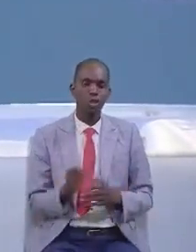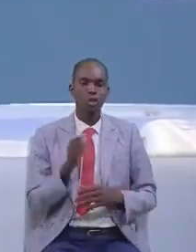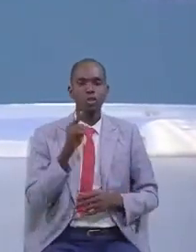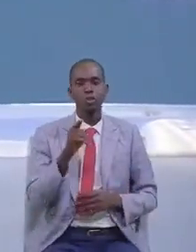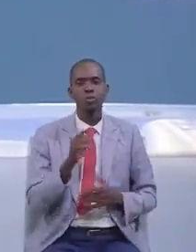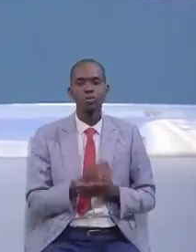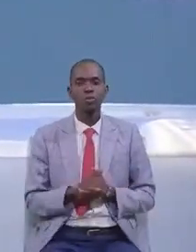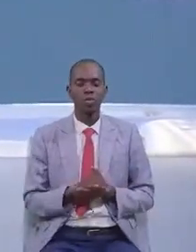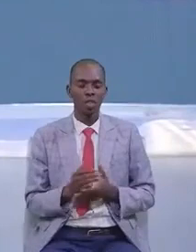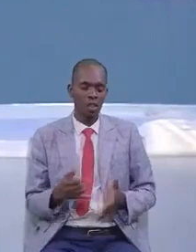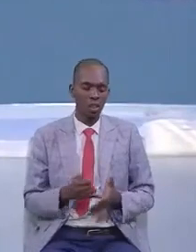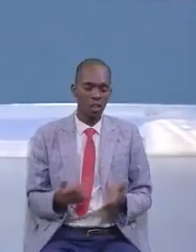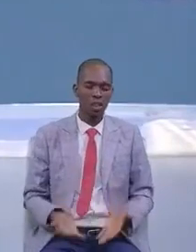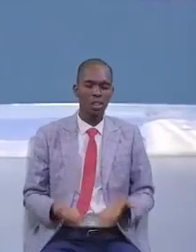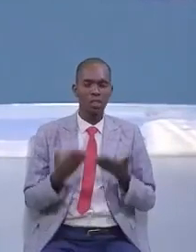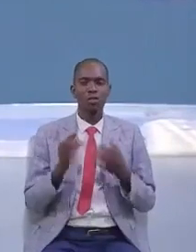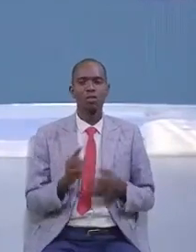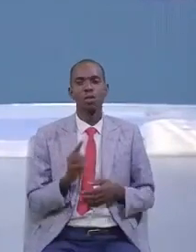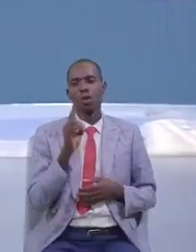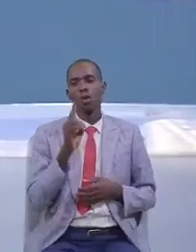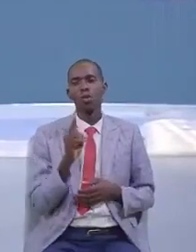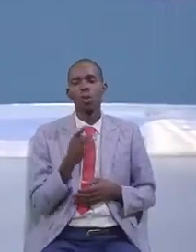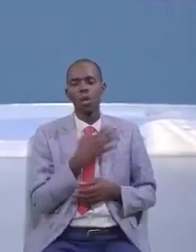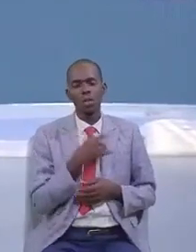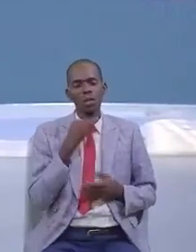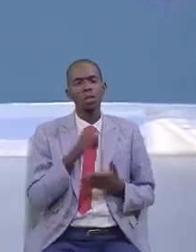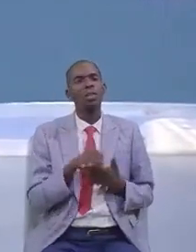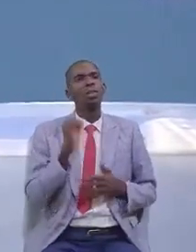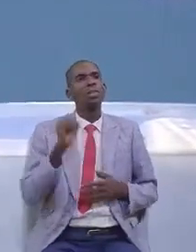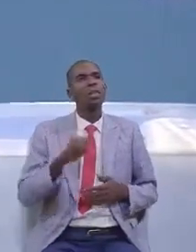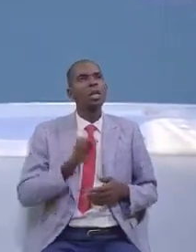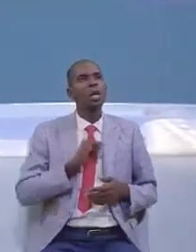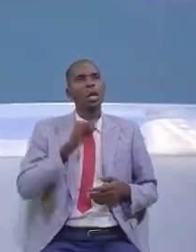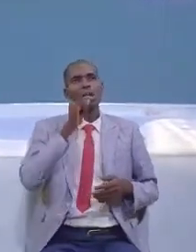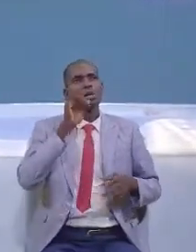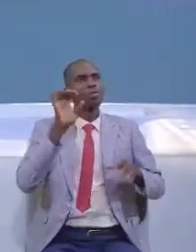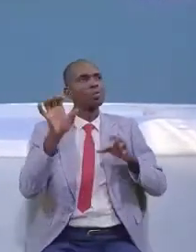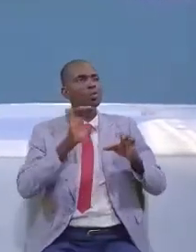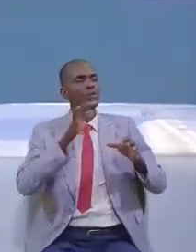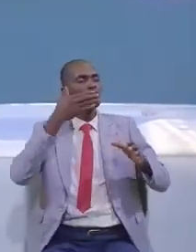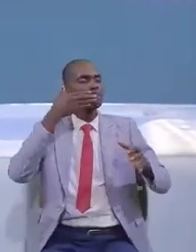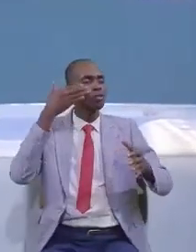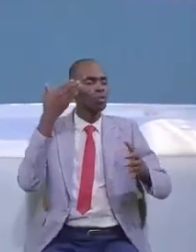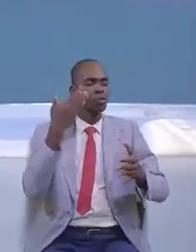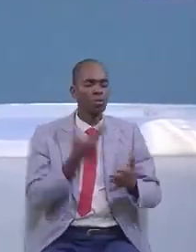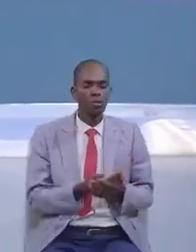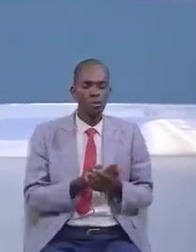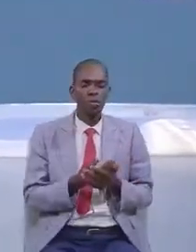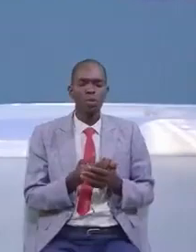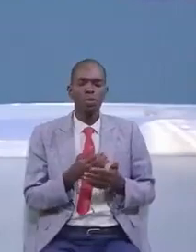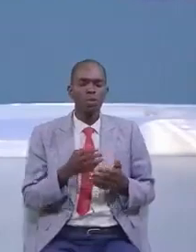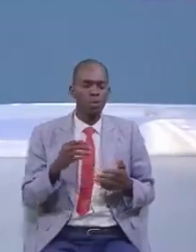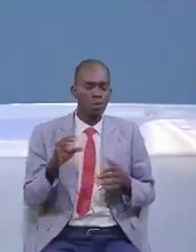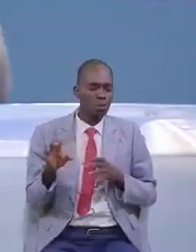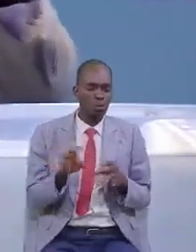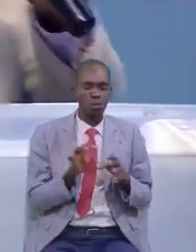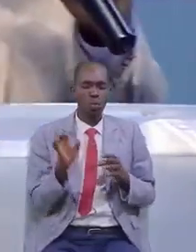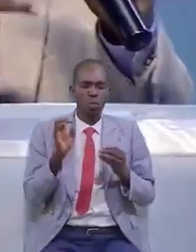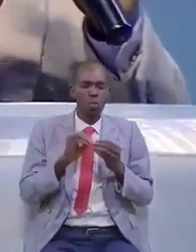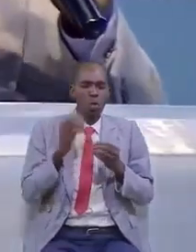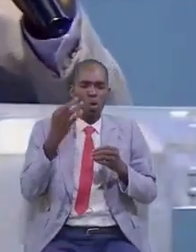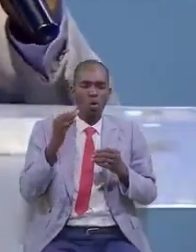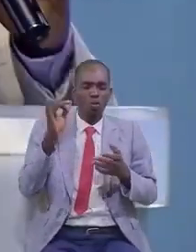ఉంటుంది, మిమ్మల్ని పైకి లేపుతుంటుంది. Yes, you are doing well. ఇదిగో నువ్వు నూతనంగా బాగున్నావు అంటుంది. More of that is